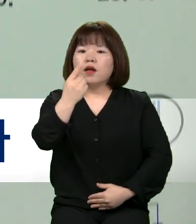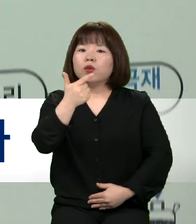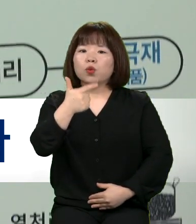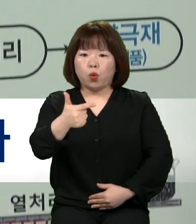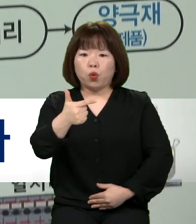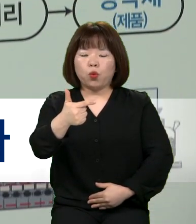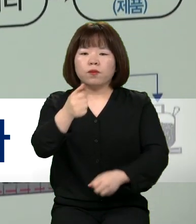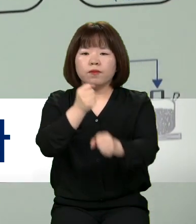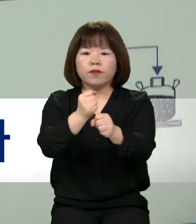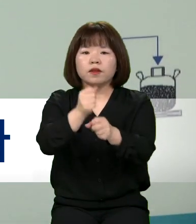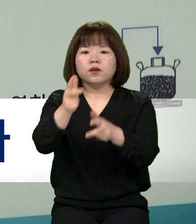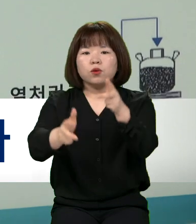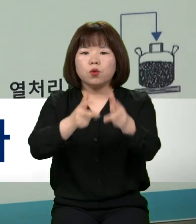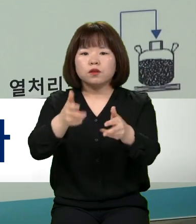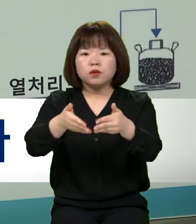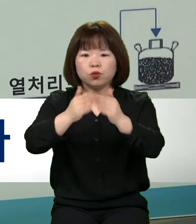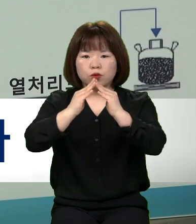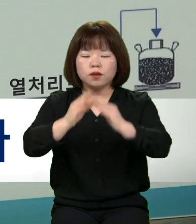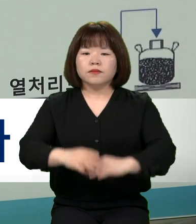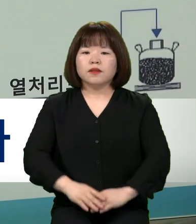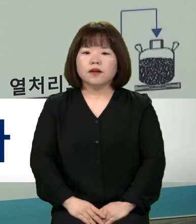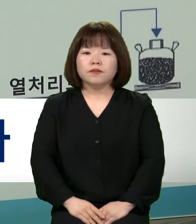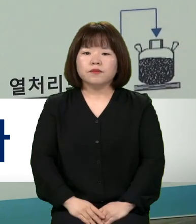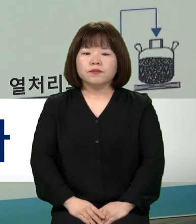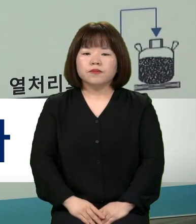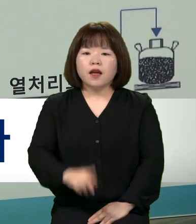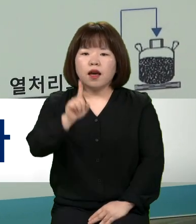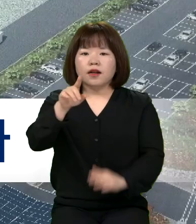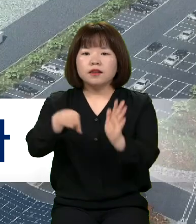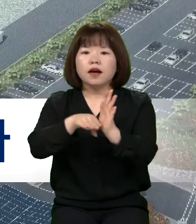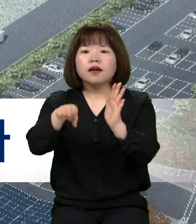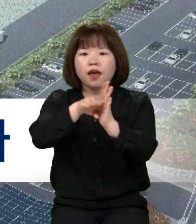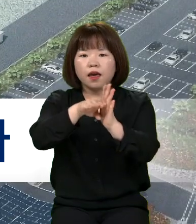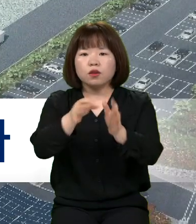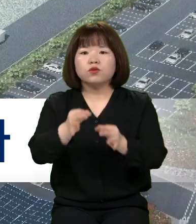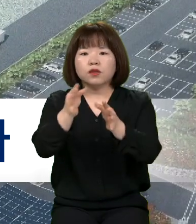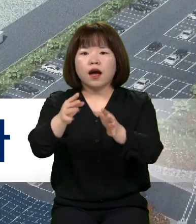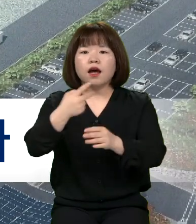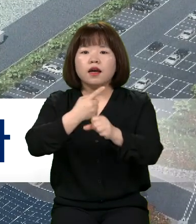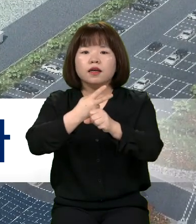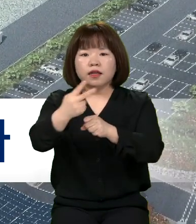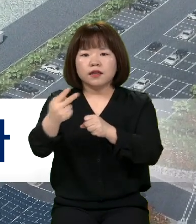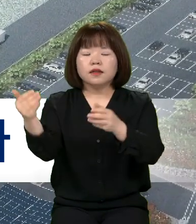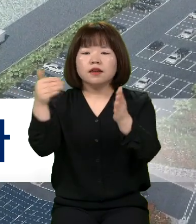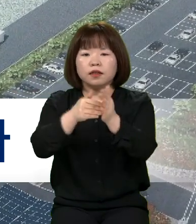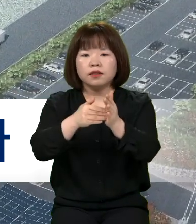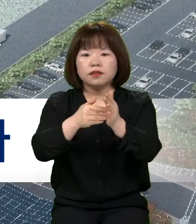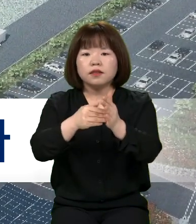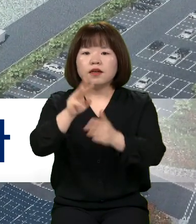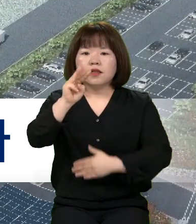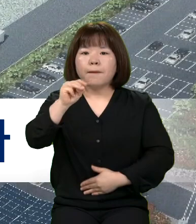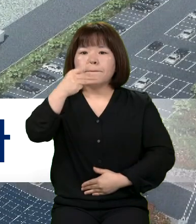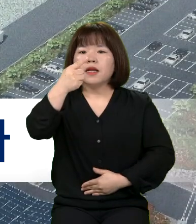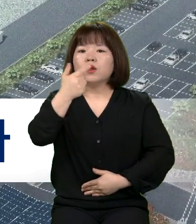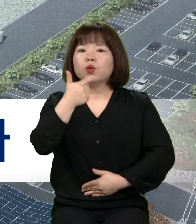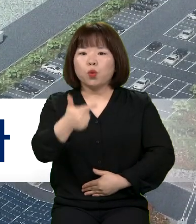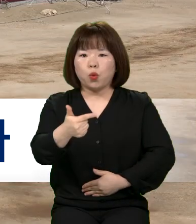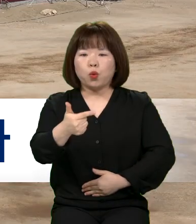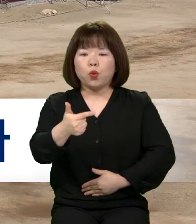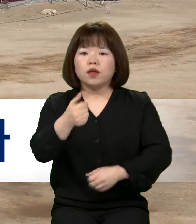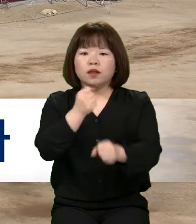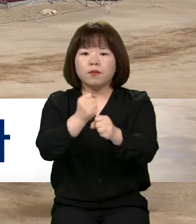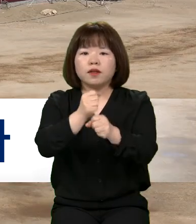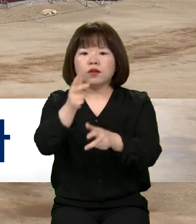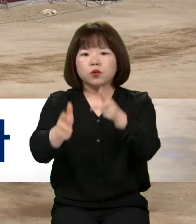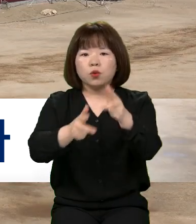연산 6만 톤 규모의 생산 라인을 구축합니다 1단계 투자로 2024년까지 연산